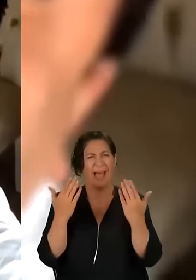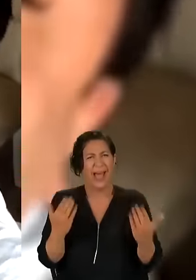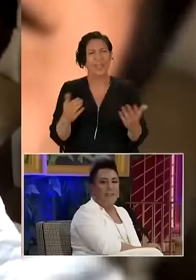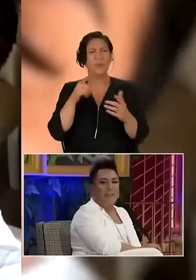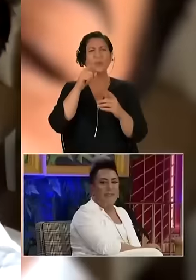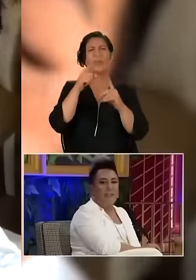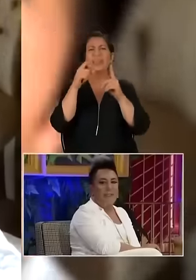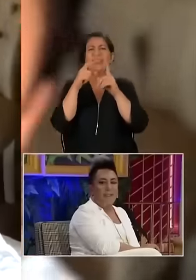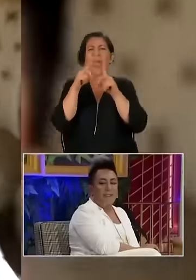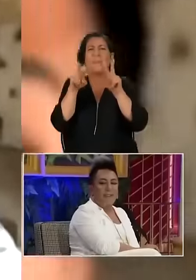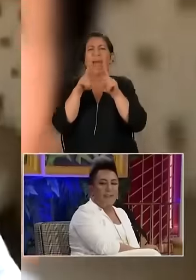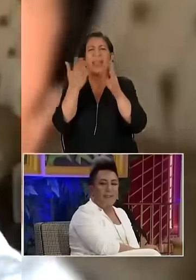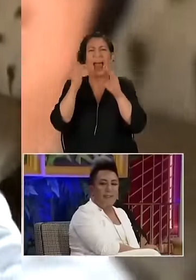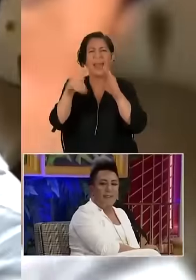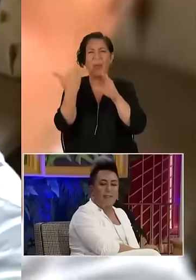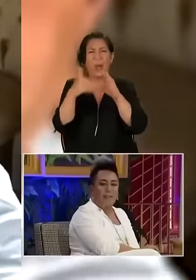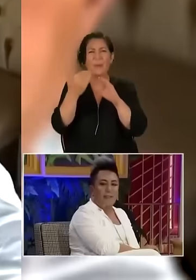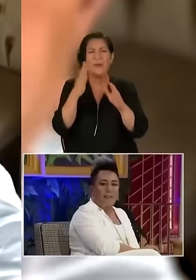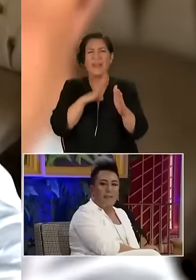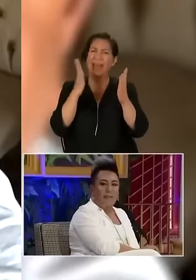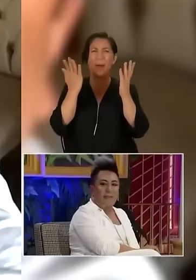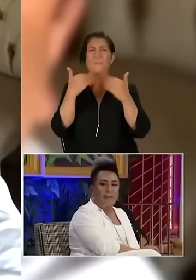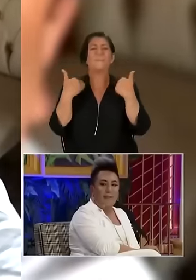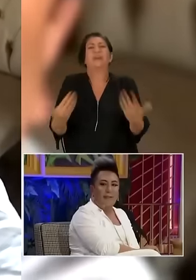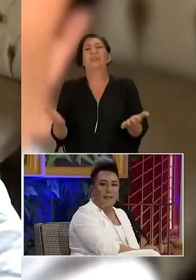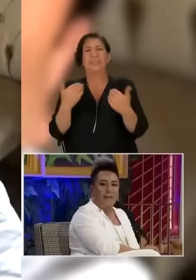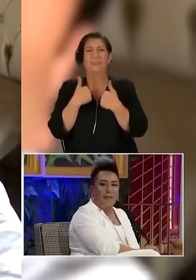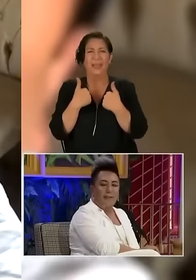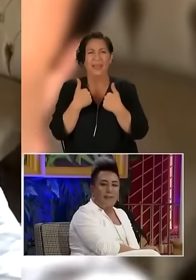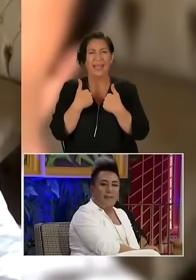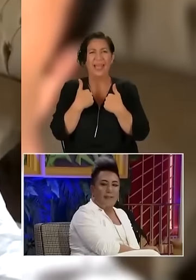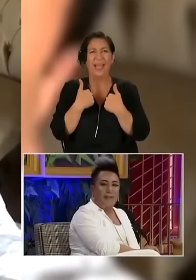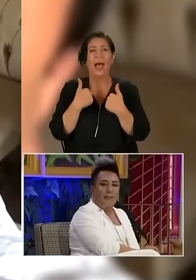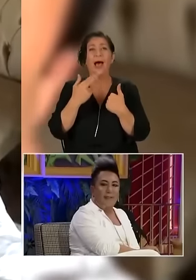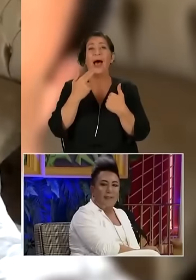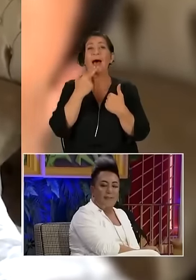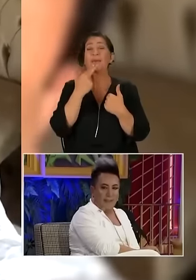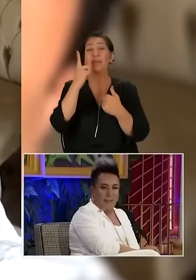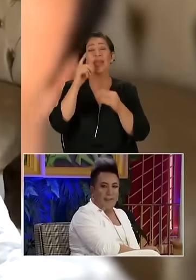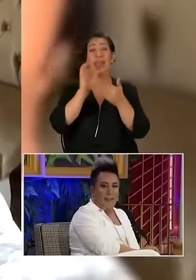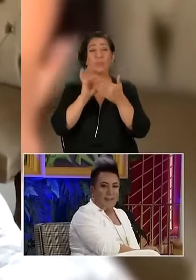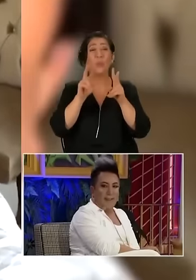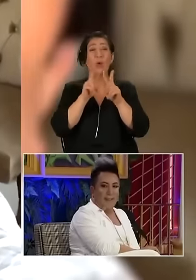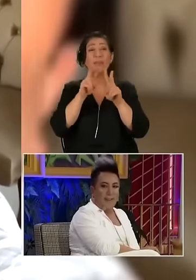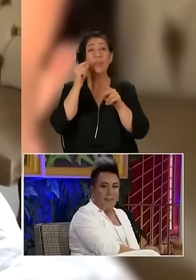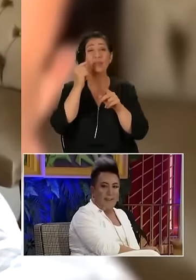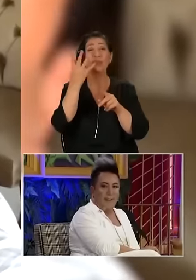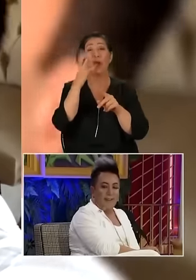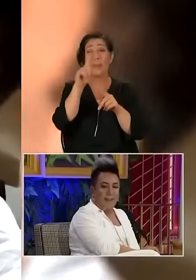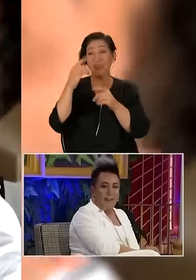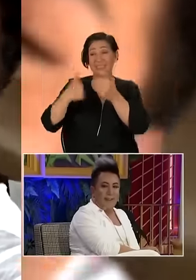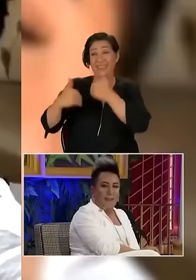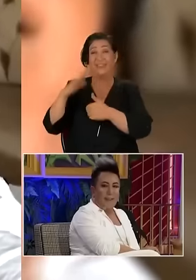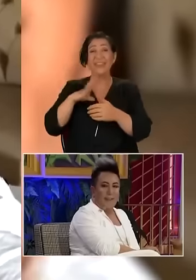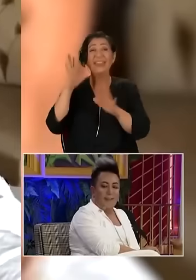Ay bu DM'lere neler yazıyorsunuz kız? Bayıltacaksınız beni. Hanımefendinin biri yazmış. Murat Bey, 4 aydır biriyle